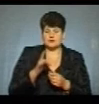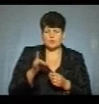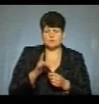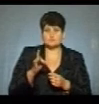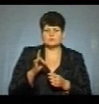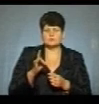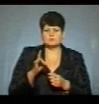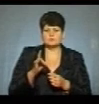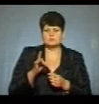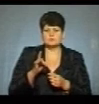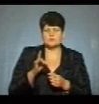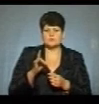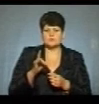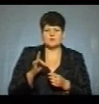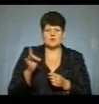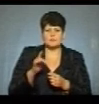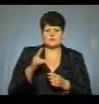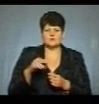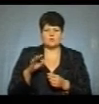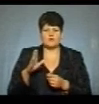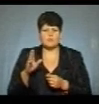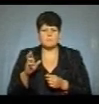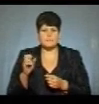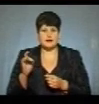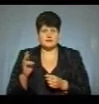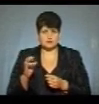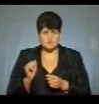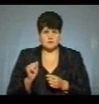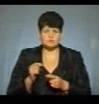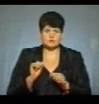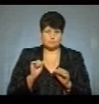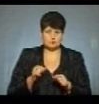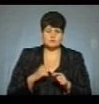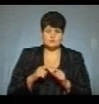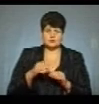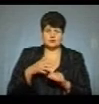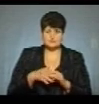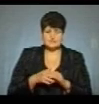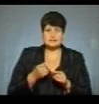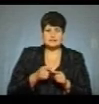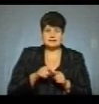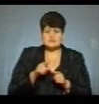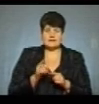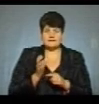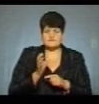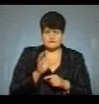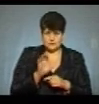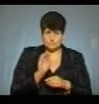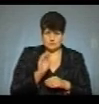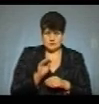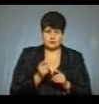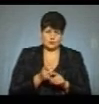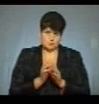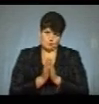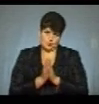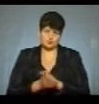Романа Довбенка. Якщо ми швидко можемо зорієнтуватися і саме це відео поставити до ефіру, то дуже